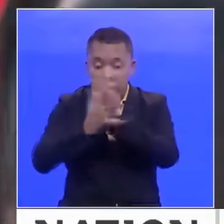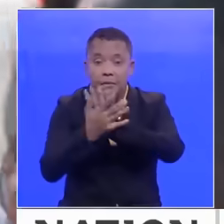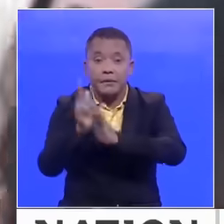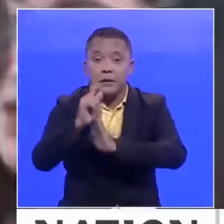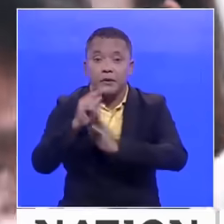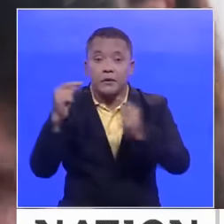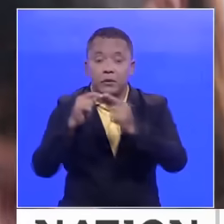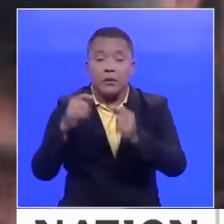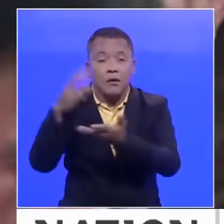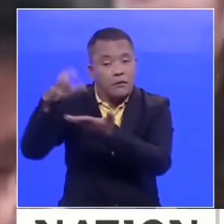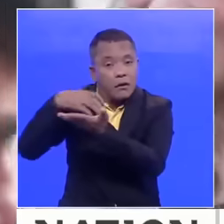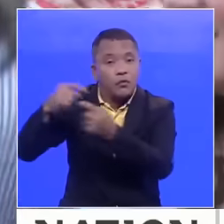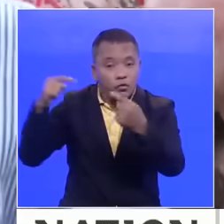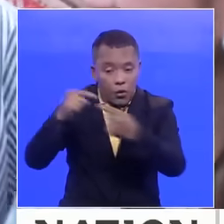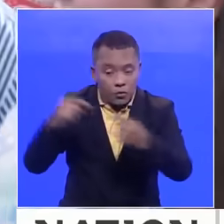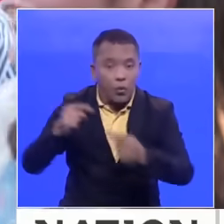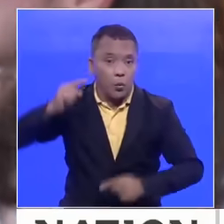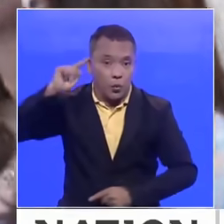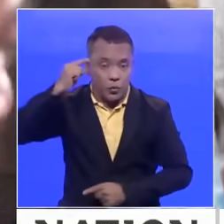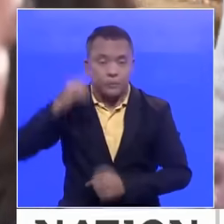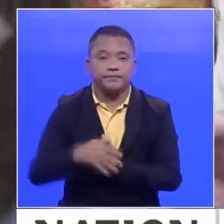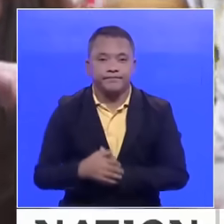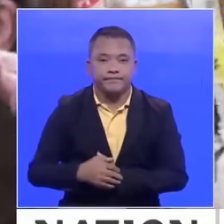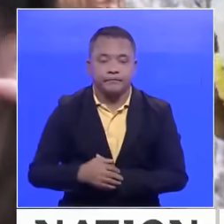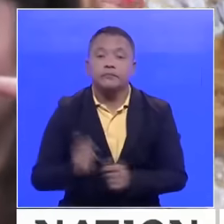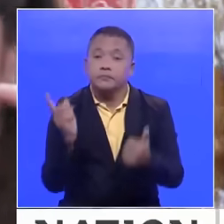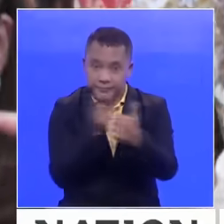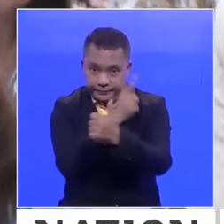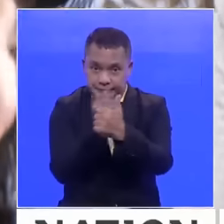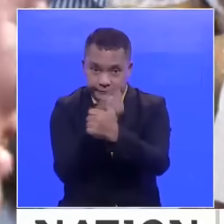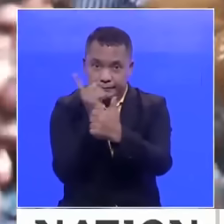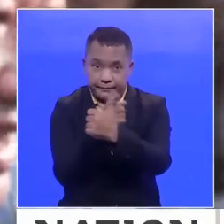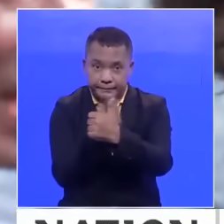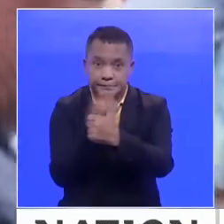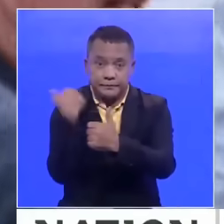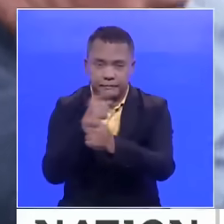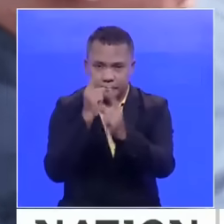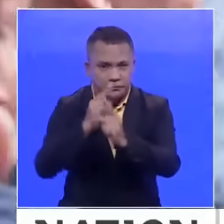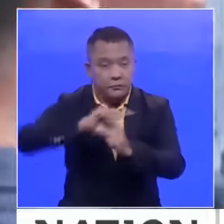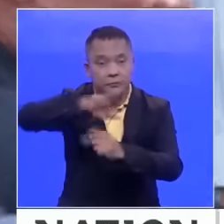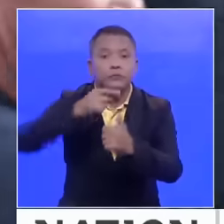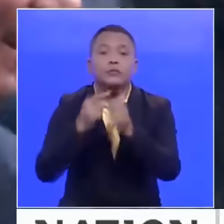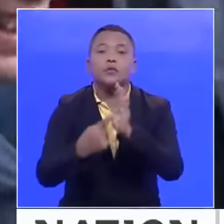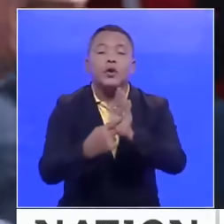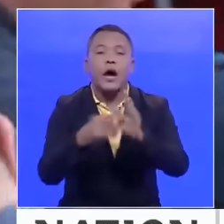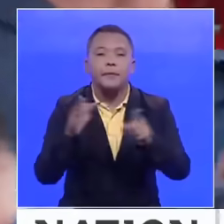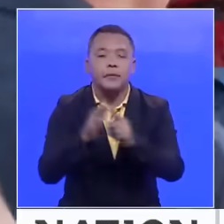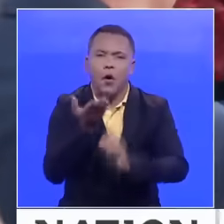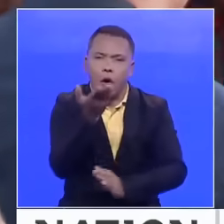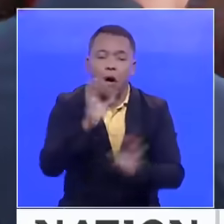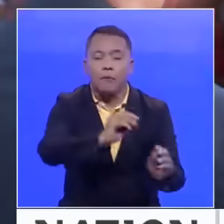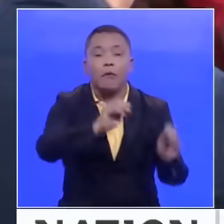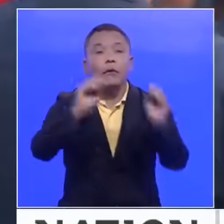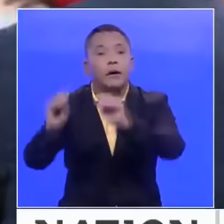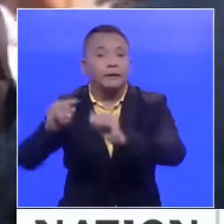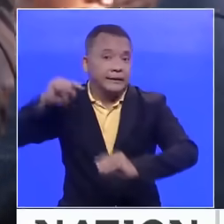ที่เราได้ข้อมูลมามันตรงกันไม่ตรงกันยังไงนะอย่างแรกเลยท่านผู้ชมครับมันยังเป็นไปได้หมดเช่นอาจจะมีการขอเลื่อนฟังคำสั่ง